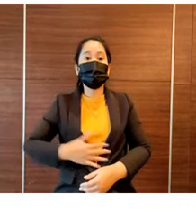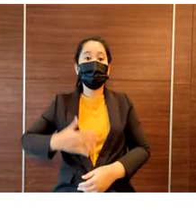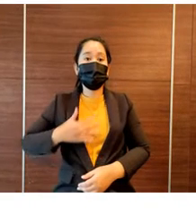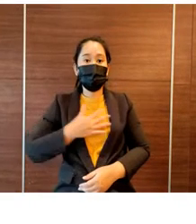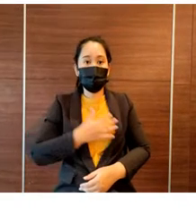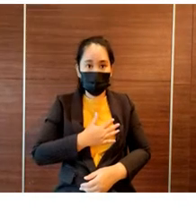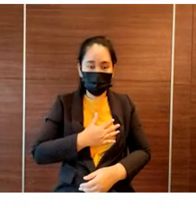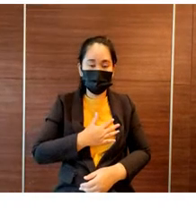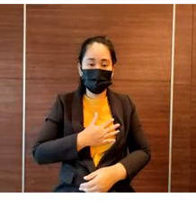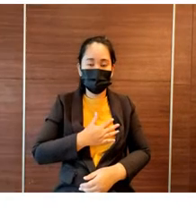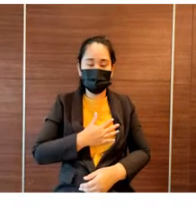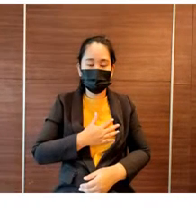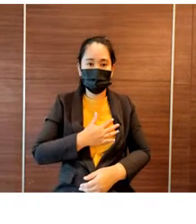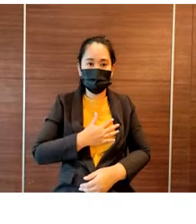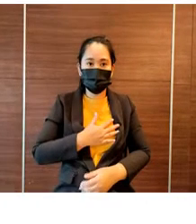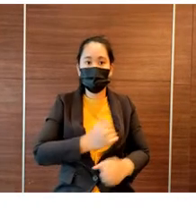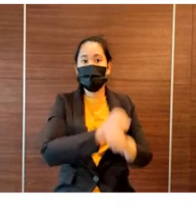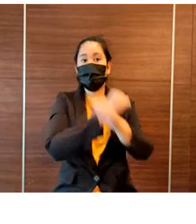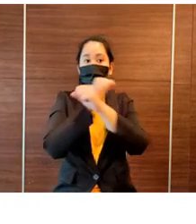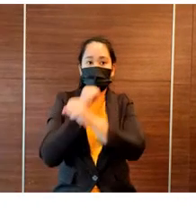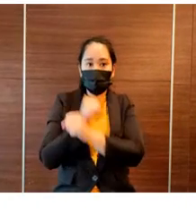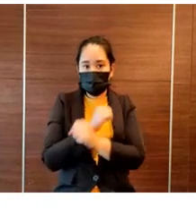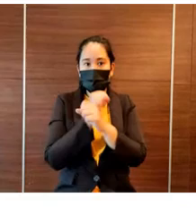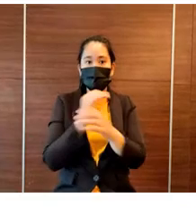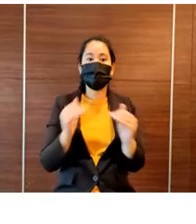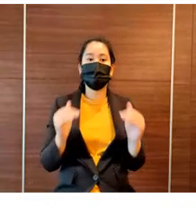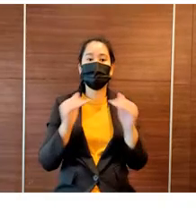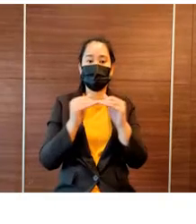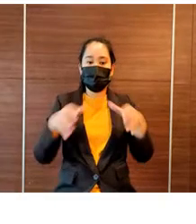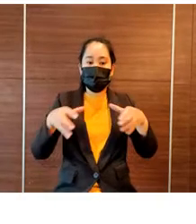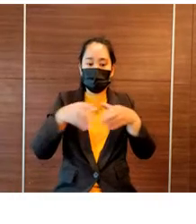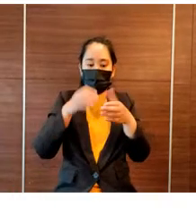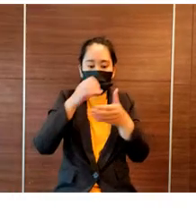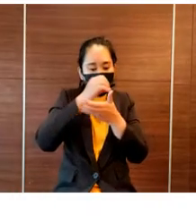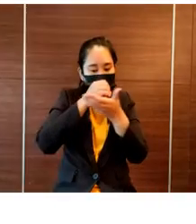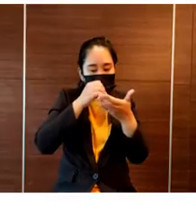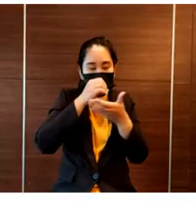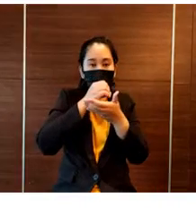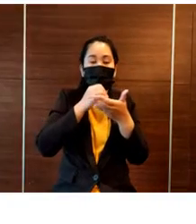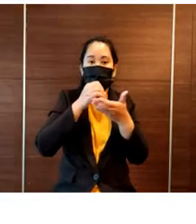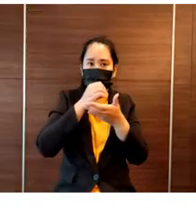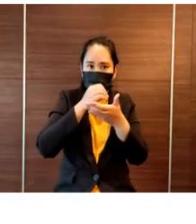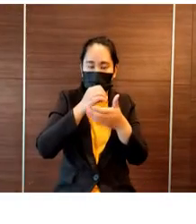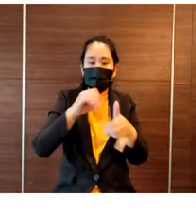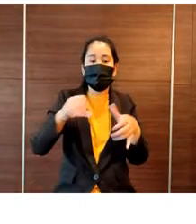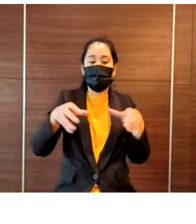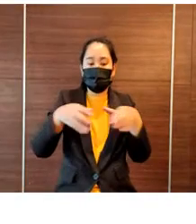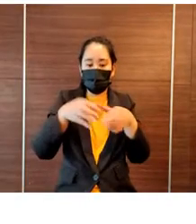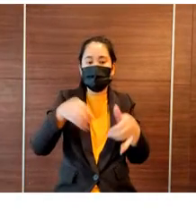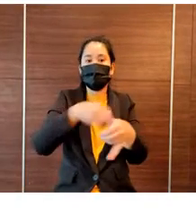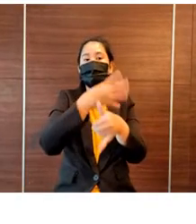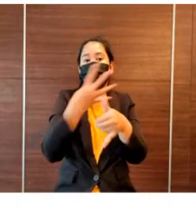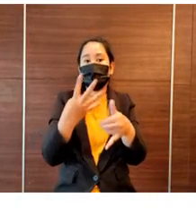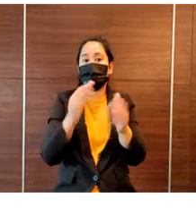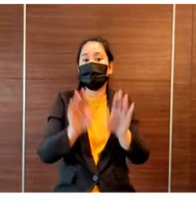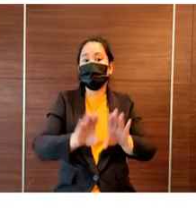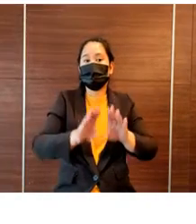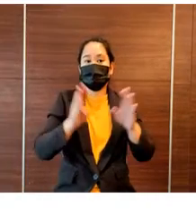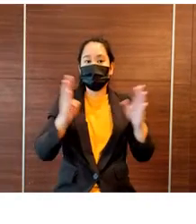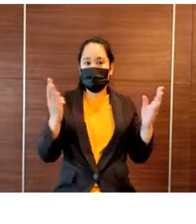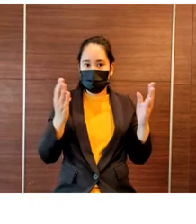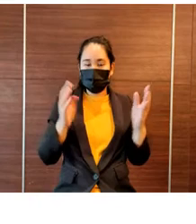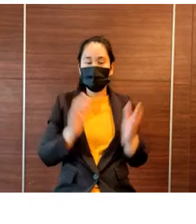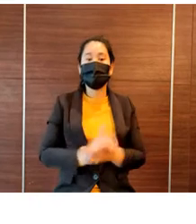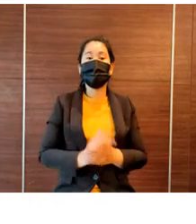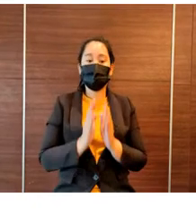การปกป้องคุ้มครองสิทธิ์ของกลุ่มผู้ใช้สารเสพติดที่มีความหลากหลายทางเพศณบัดนี้ขอบคุ